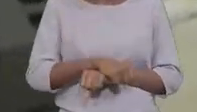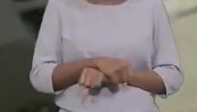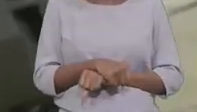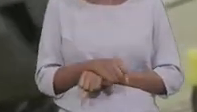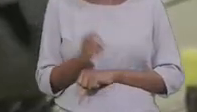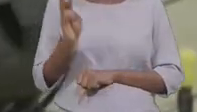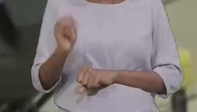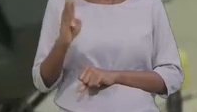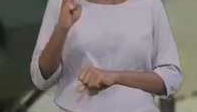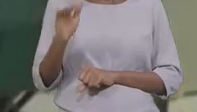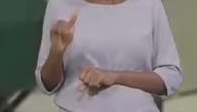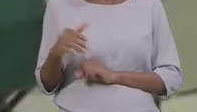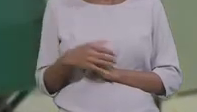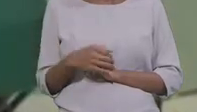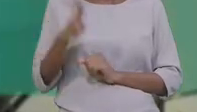11. Et ils l'ont vaincu